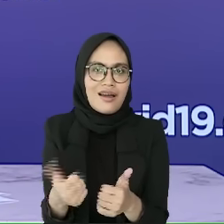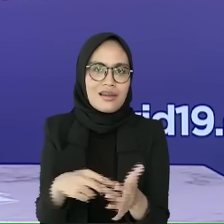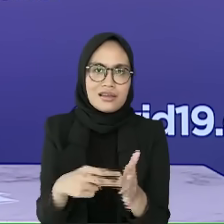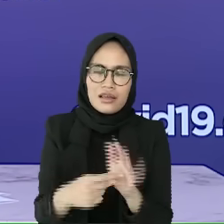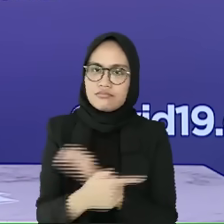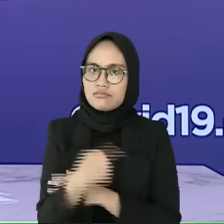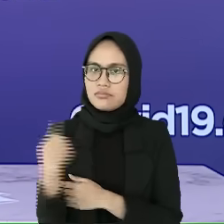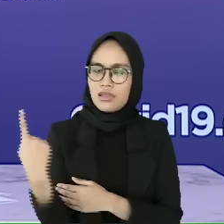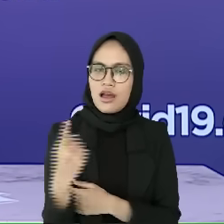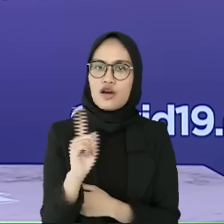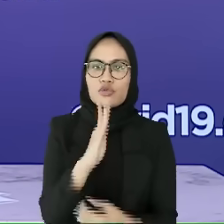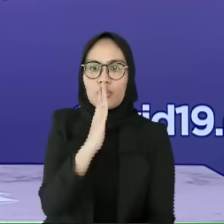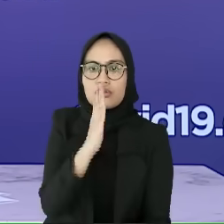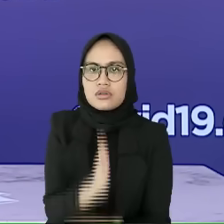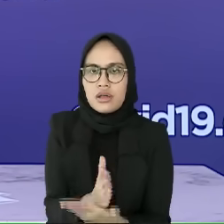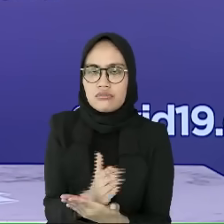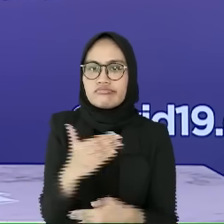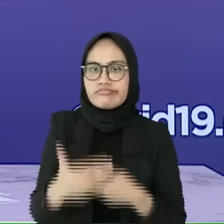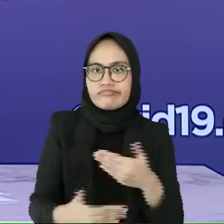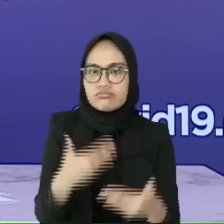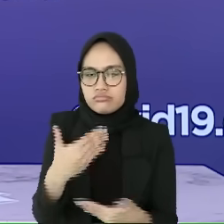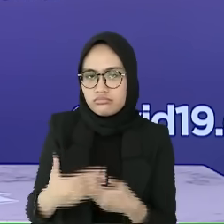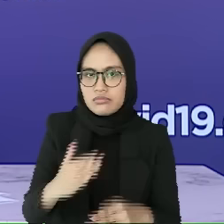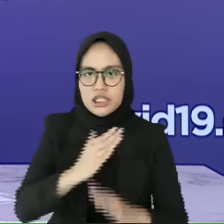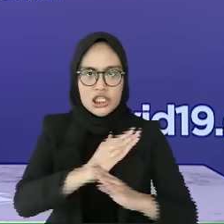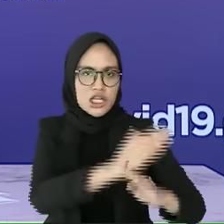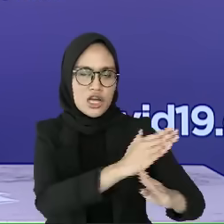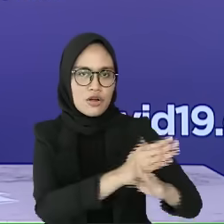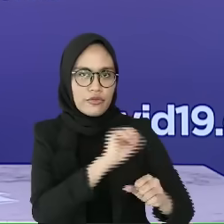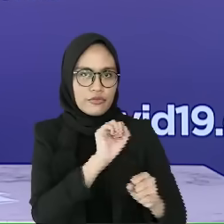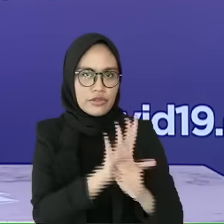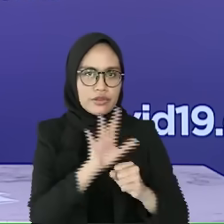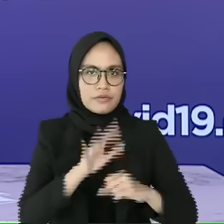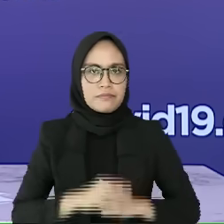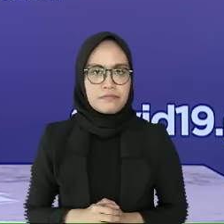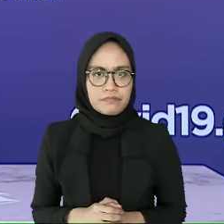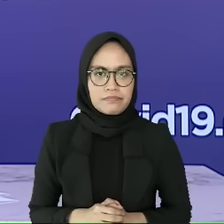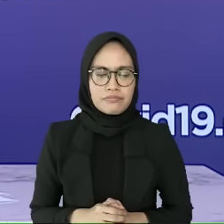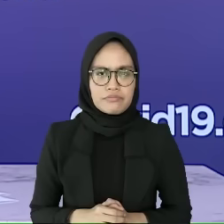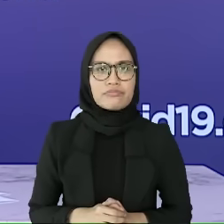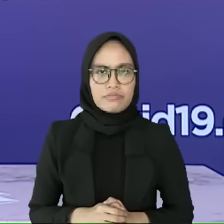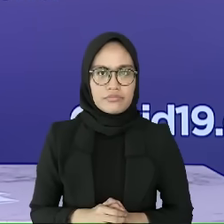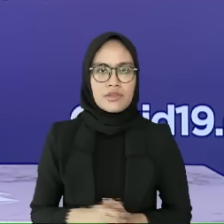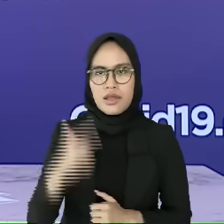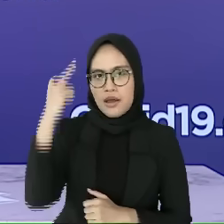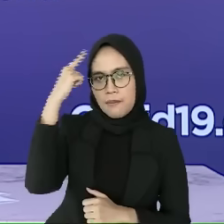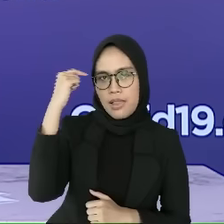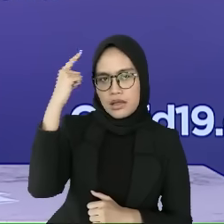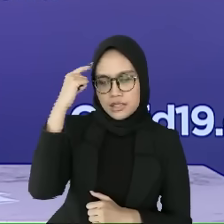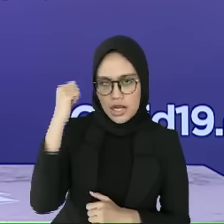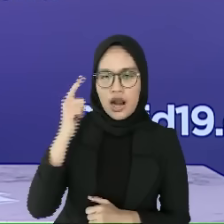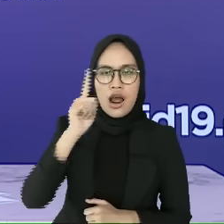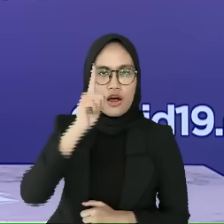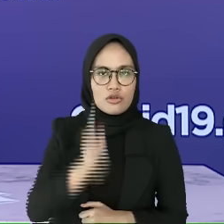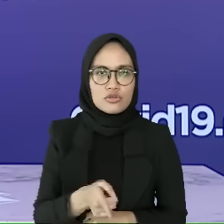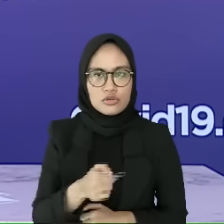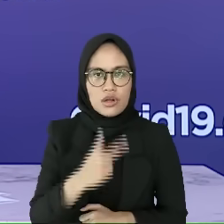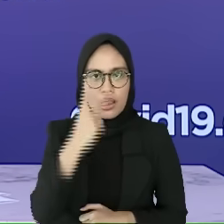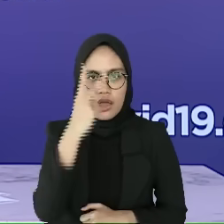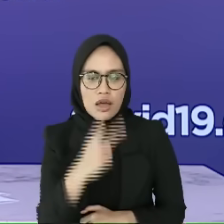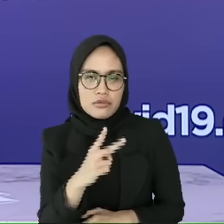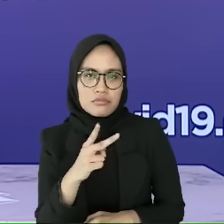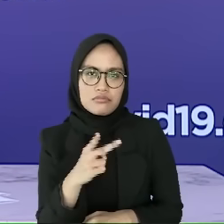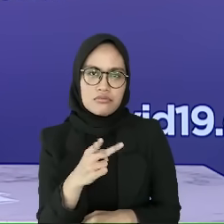dan terus-menerus. Selanjutnya, penting untuk kita bersama-sama belajar dari tren lonjakan kasus